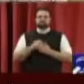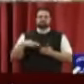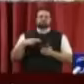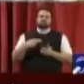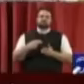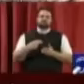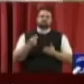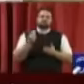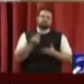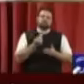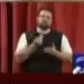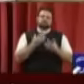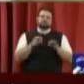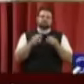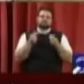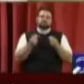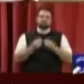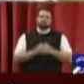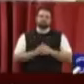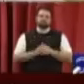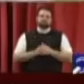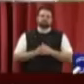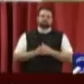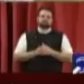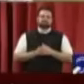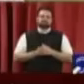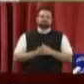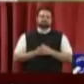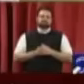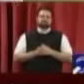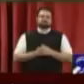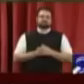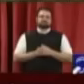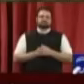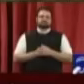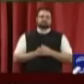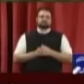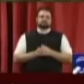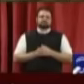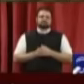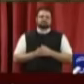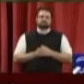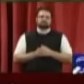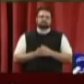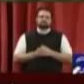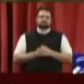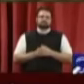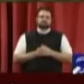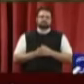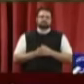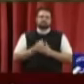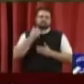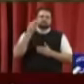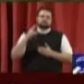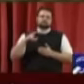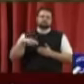manifestați bunătatea. e necesar, nu e echivalent cu trebuie. Nu. Când spui necesar, vine dinăuntru, când spui trebuie, e ca și